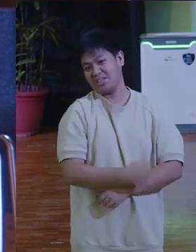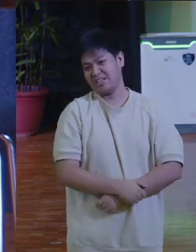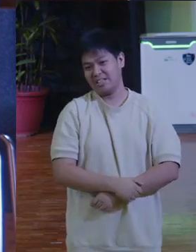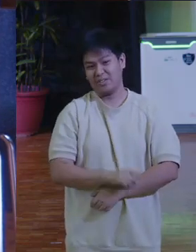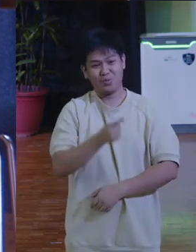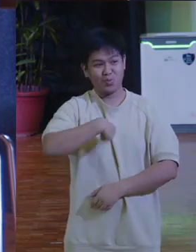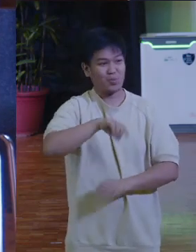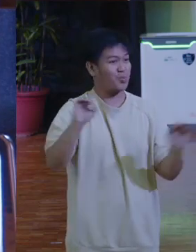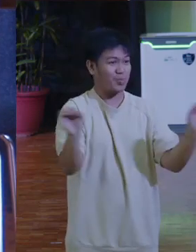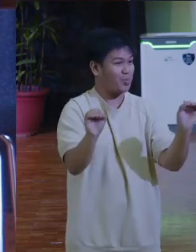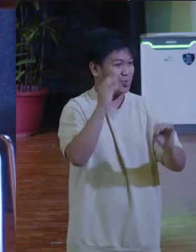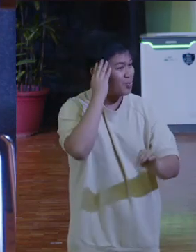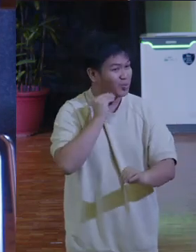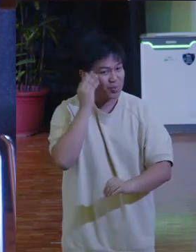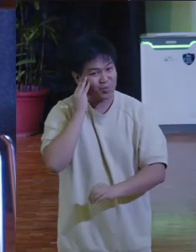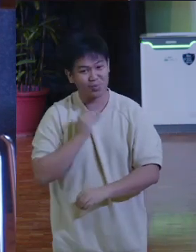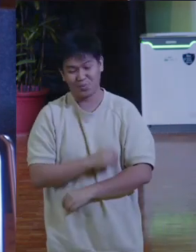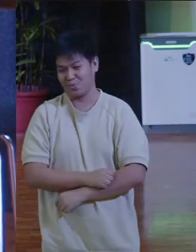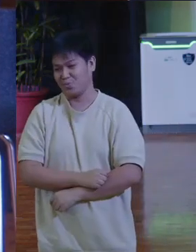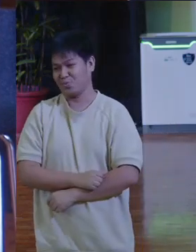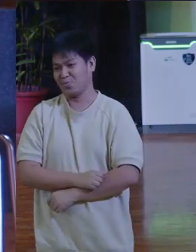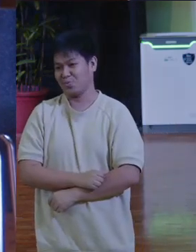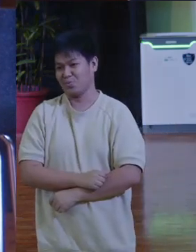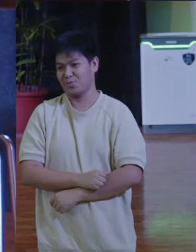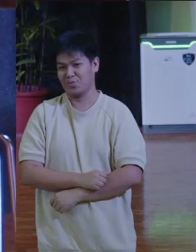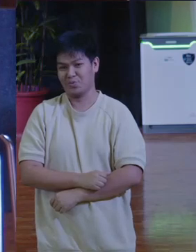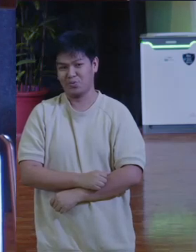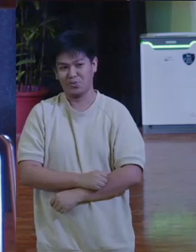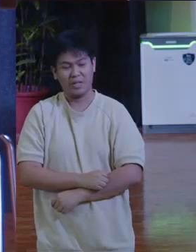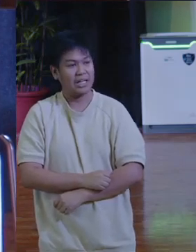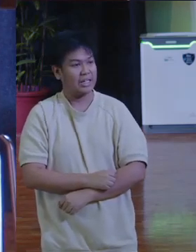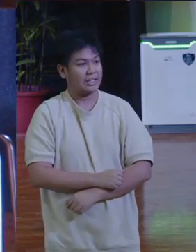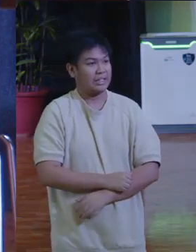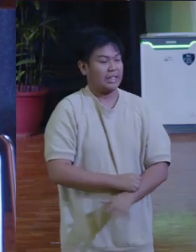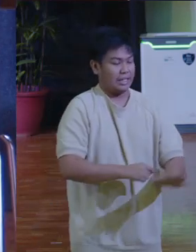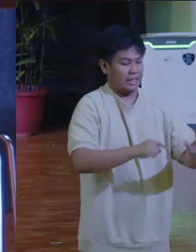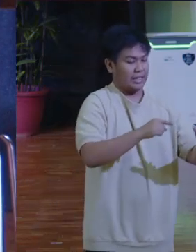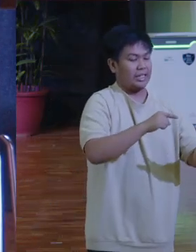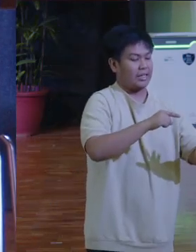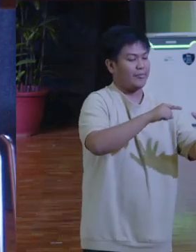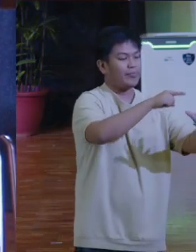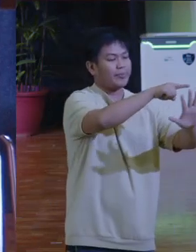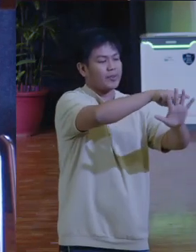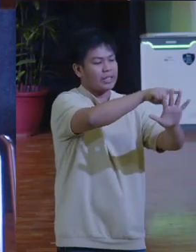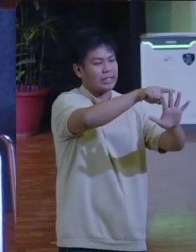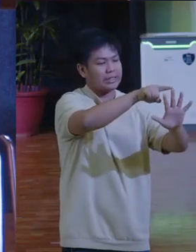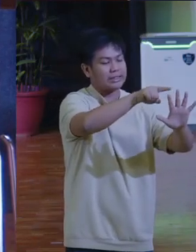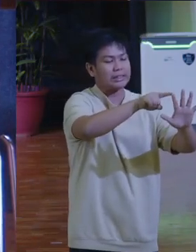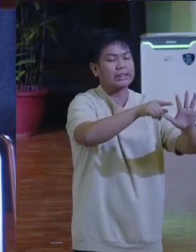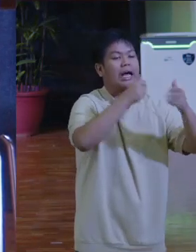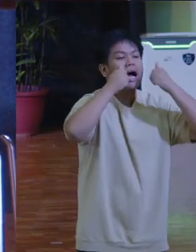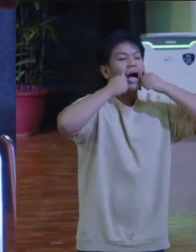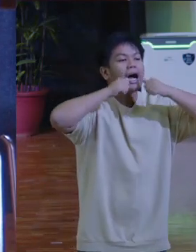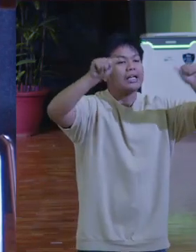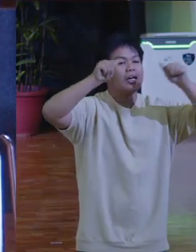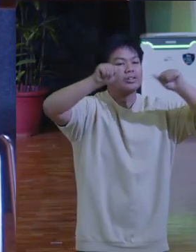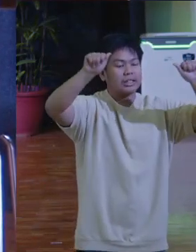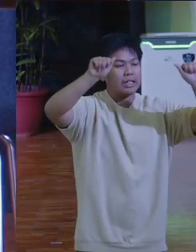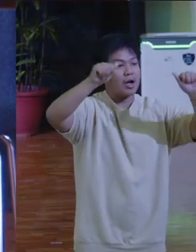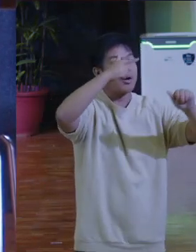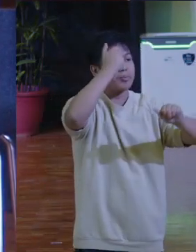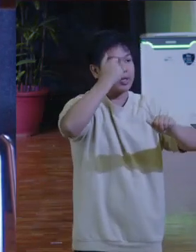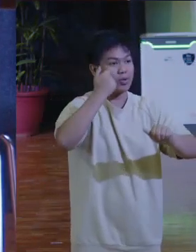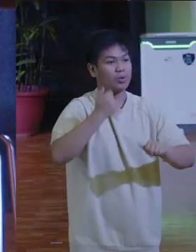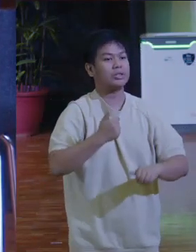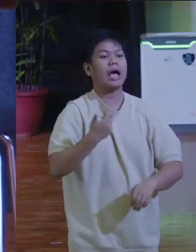nung binasa niya sa Nazareth, sa Luke 4, di pa siya nagpupunta sa krus. Hindi pa niya pwedeng sabihin. Sapagkat pupunta pa siya sa